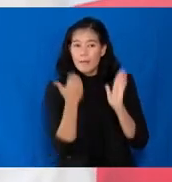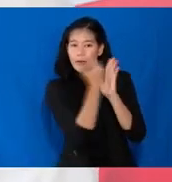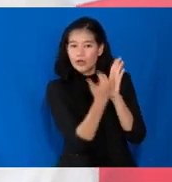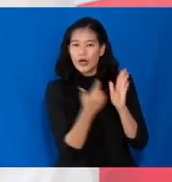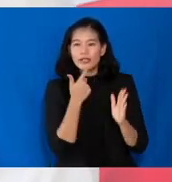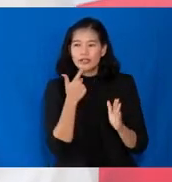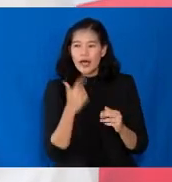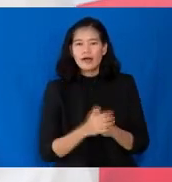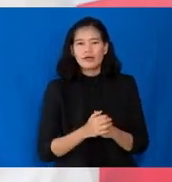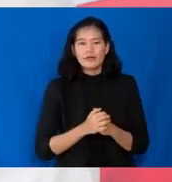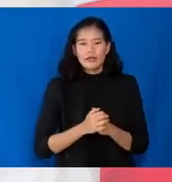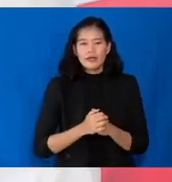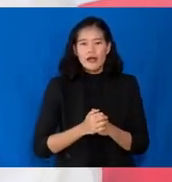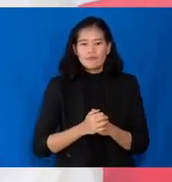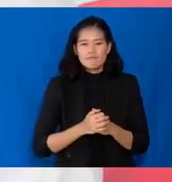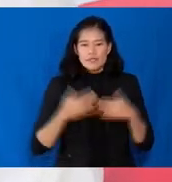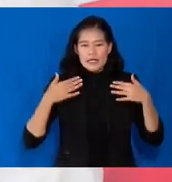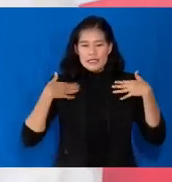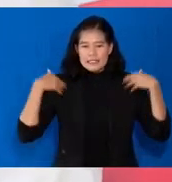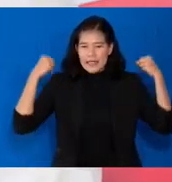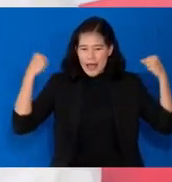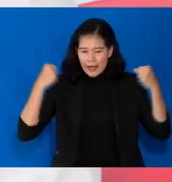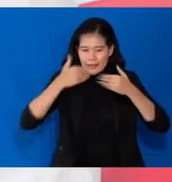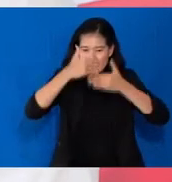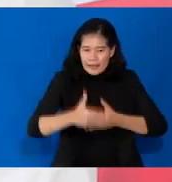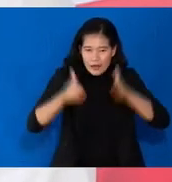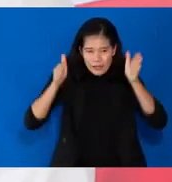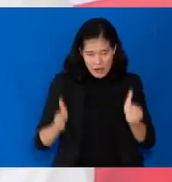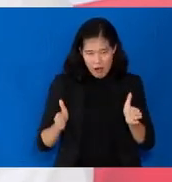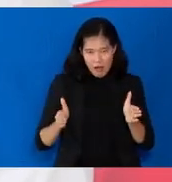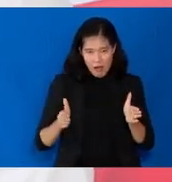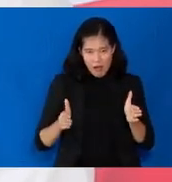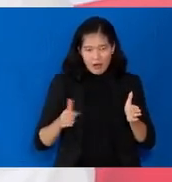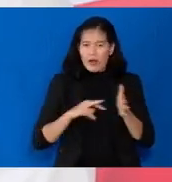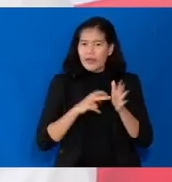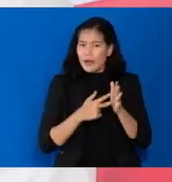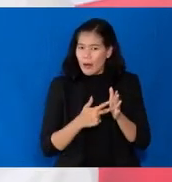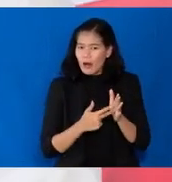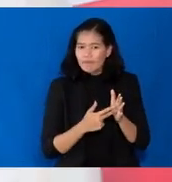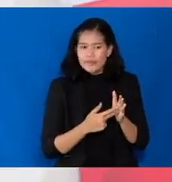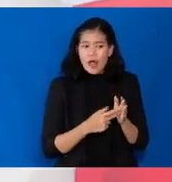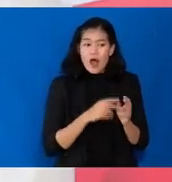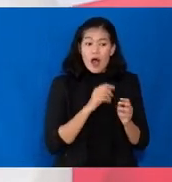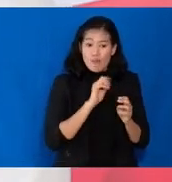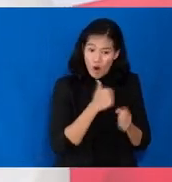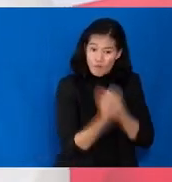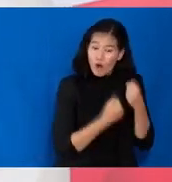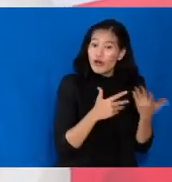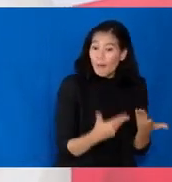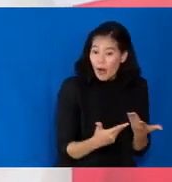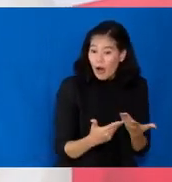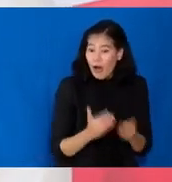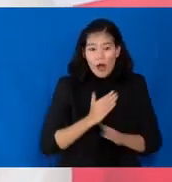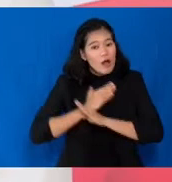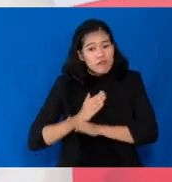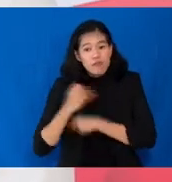kekarantinaan kesehatan yakni apa yang dapat dilakukan apa yang tidak boleh dilakukan apa yang